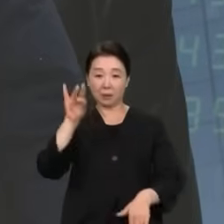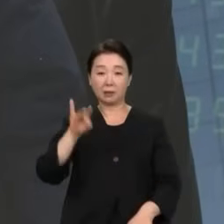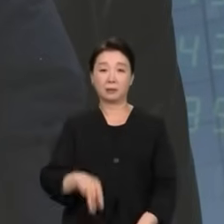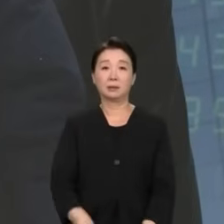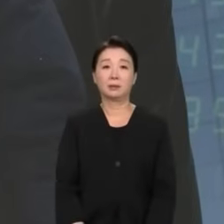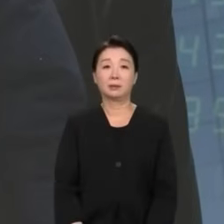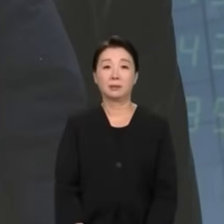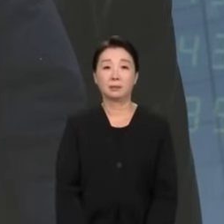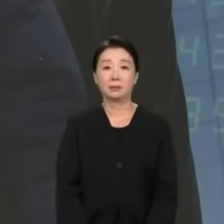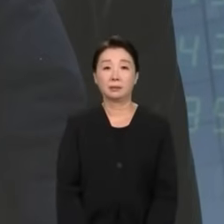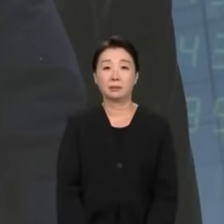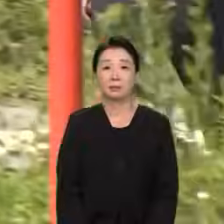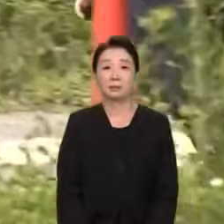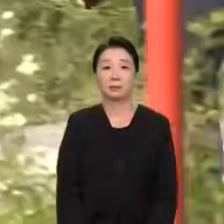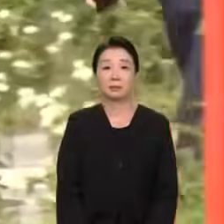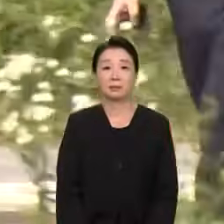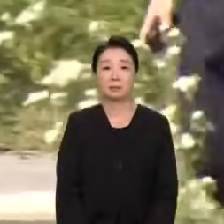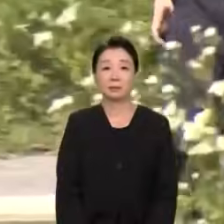단독보도입니다